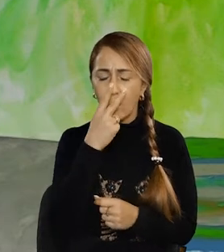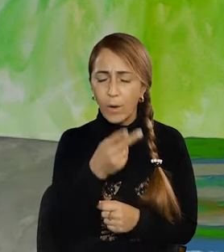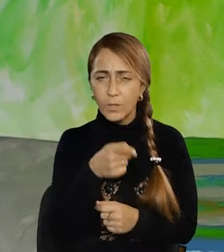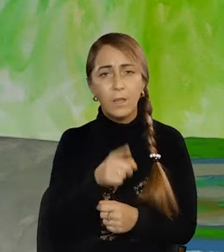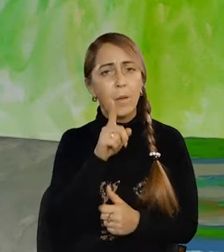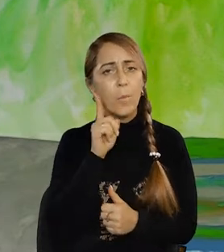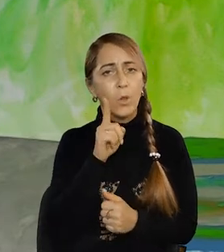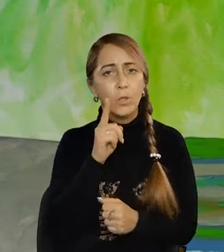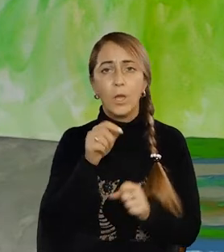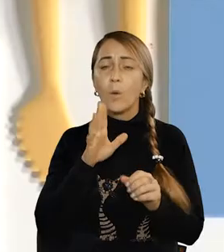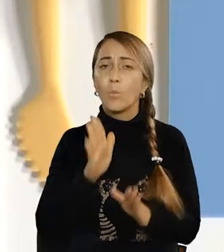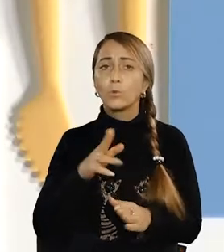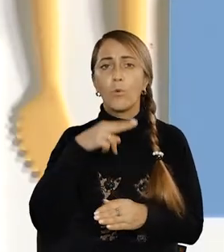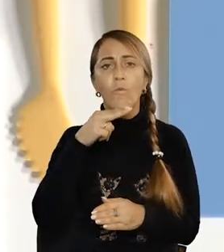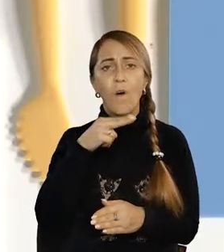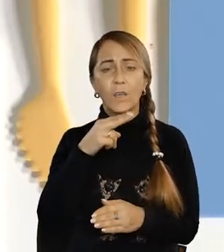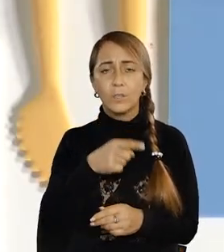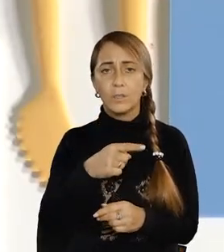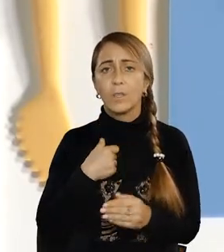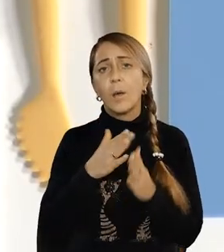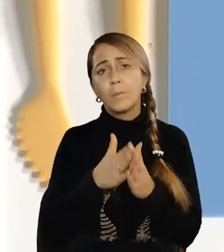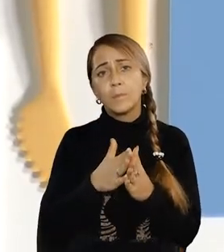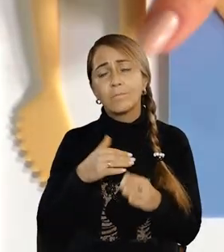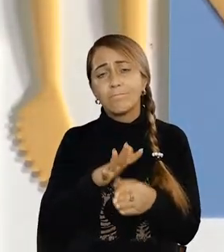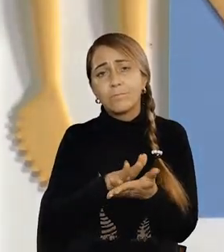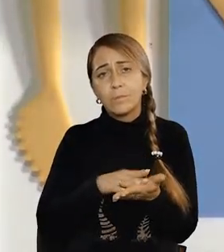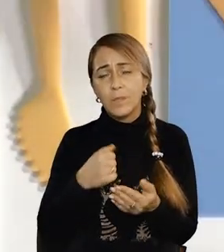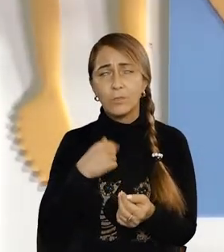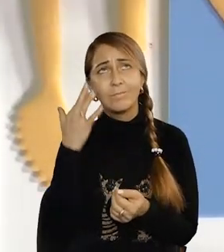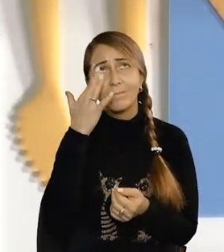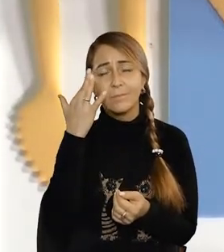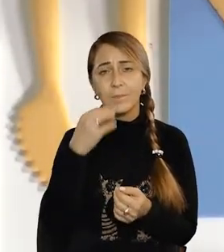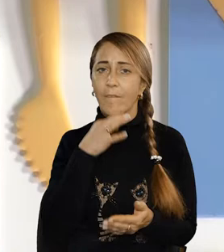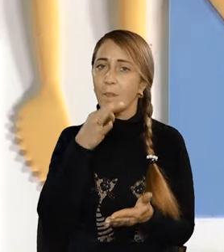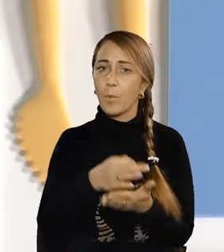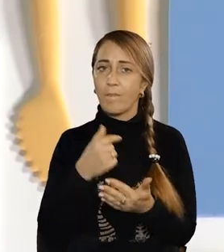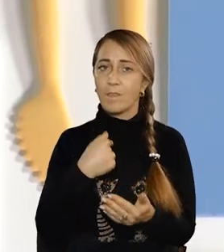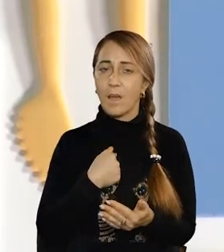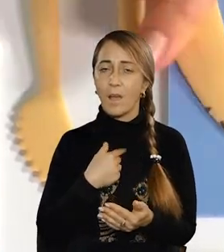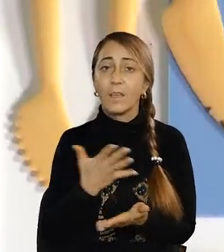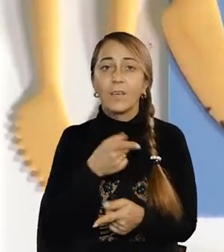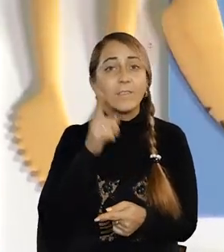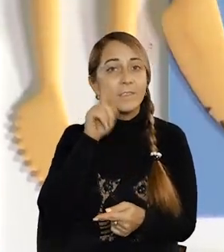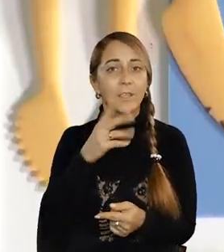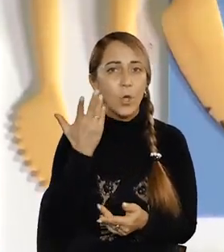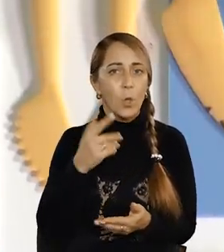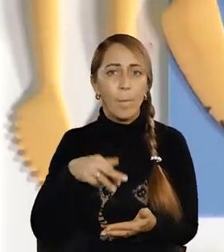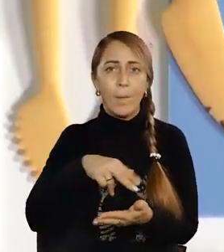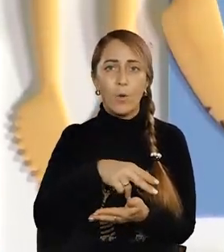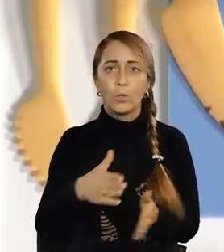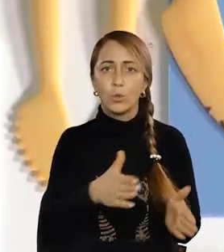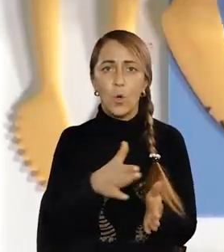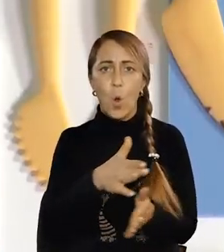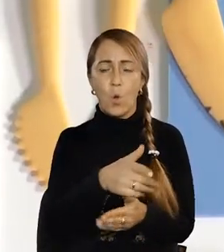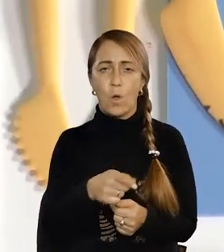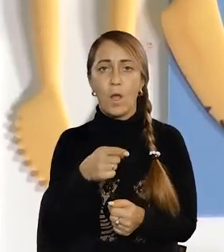ти молодий, будь уважним!» «Дуже перепрошую, щось замріявся», – відповів я. «А як ви знаєте, коли переходити